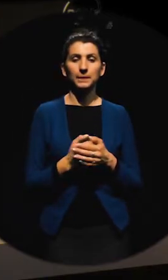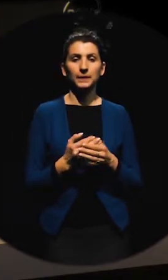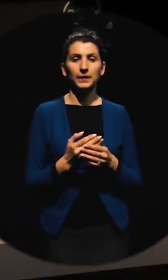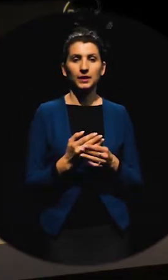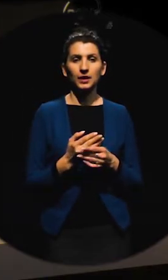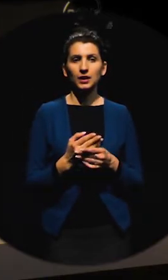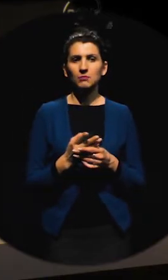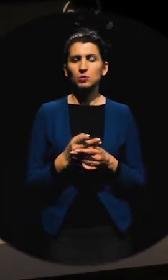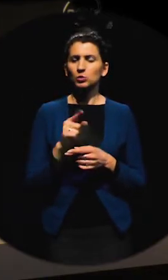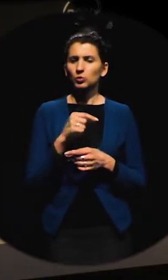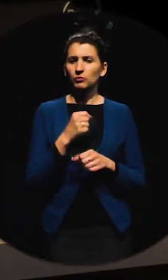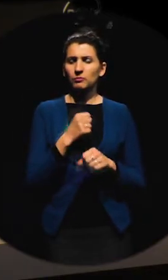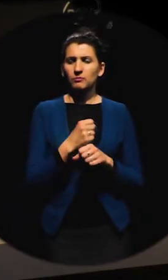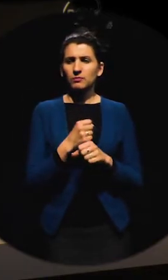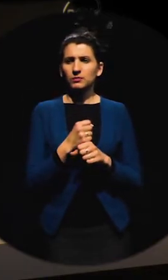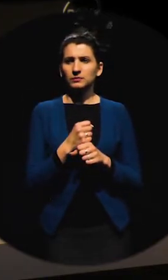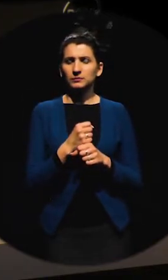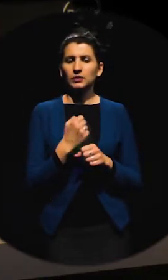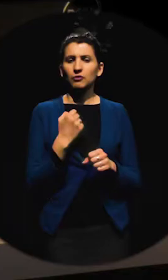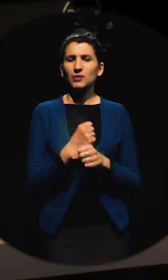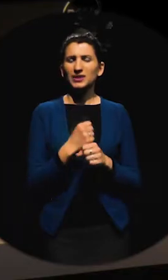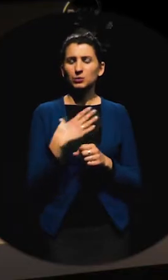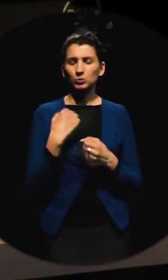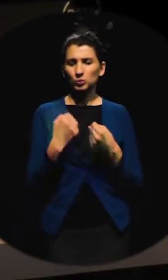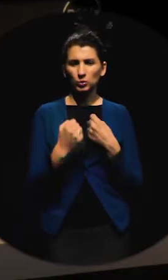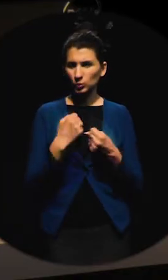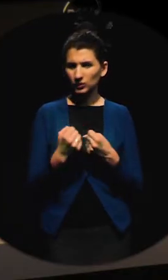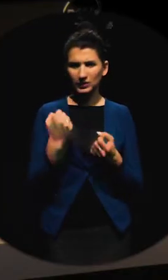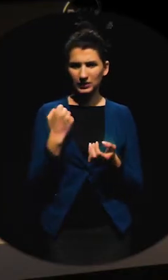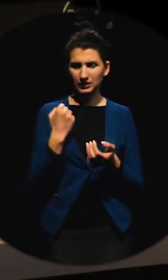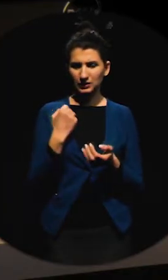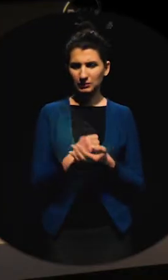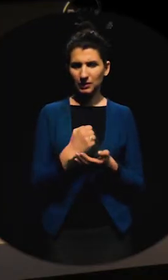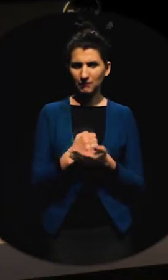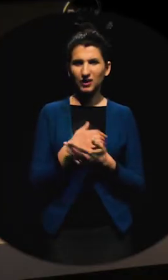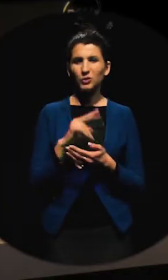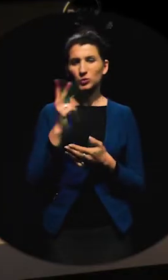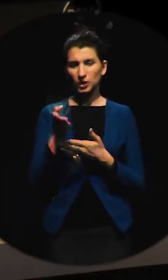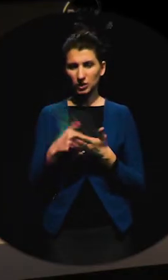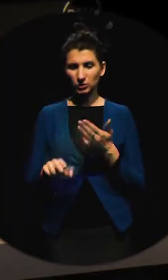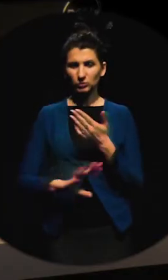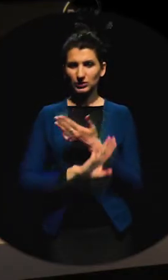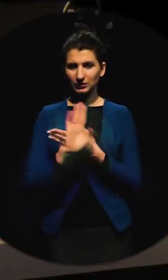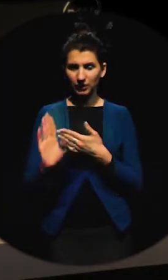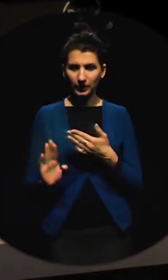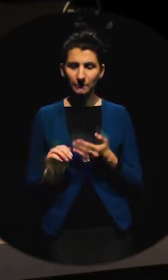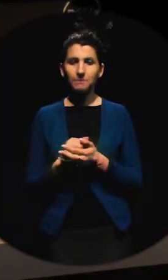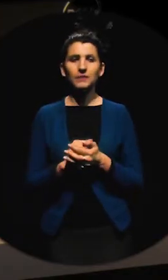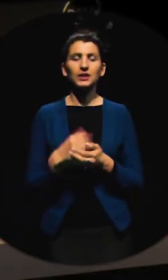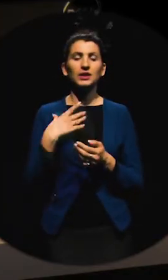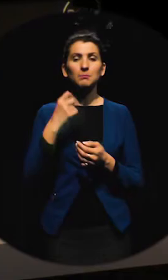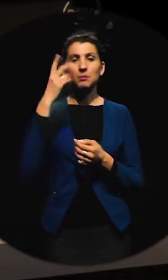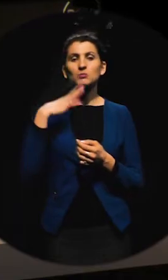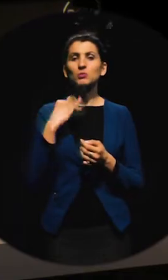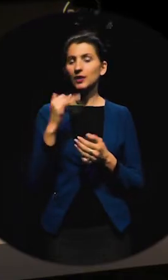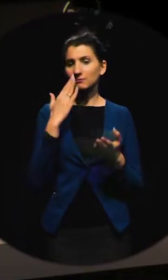przyszedł w tej pracy taki trudny moment dotyczący drugiej części właśnie, na którą pomysł był taki, że